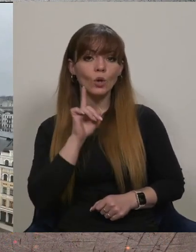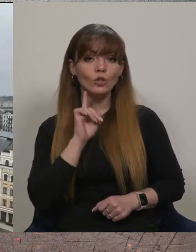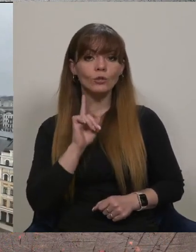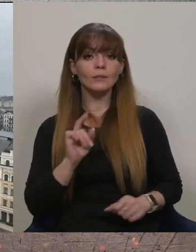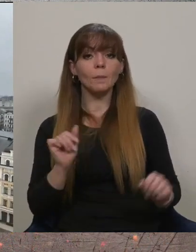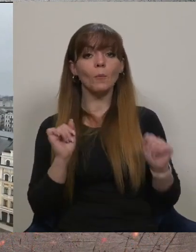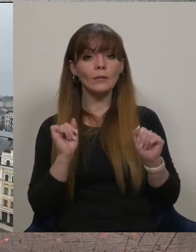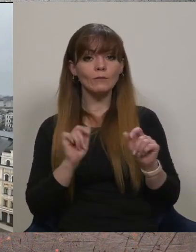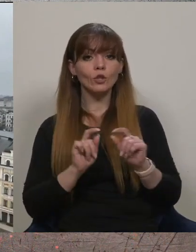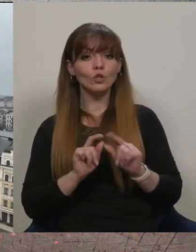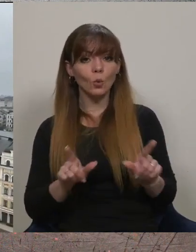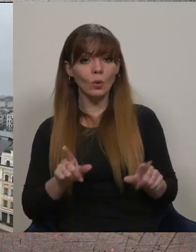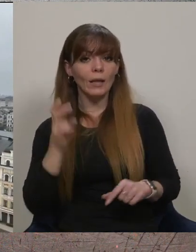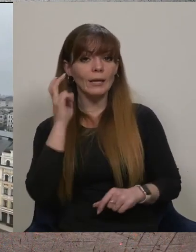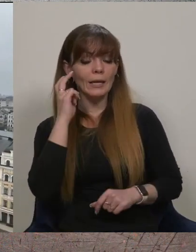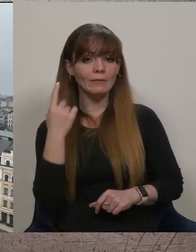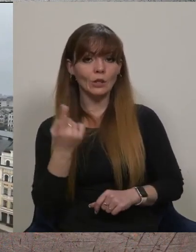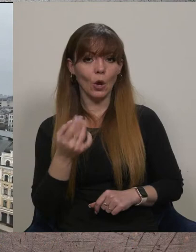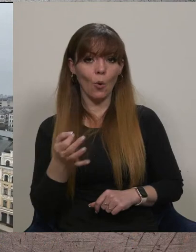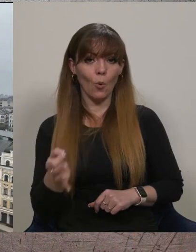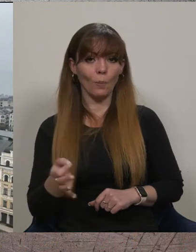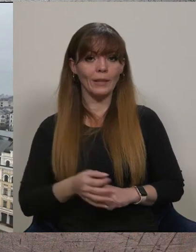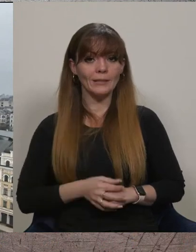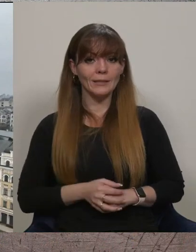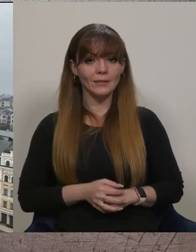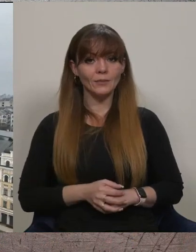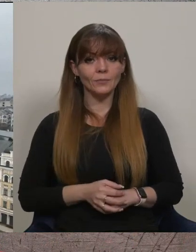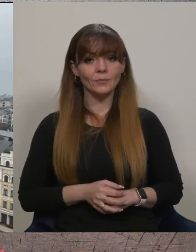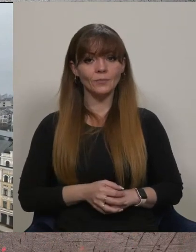школа», Київська область.